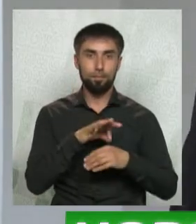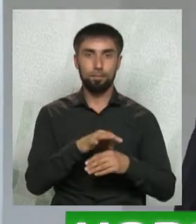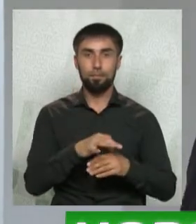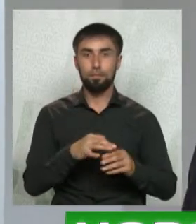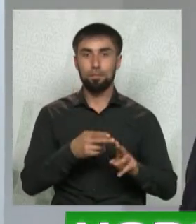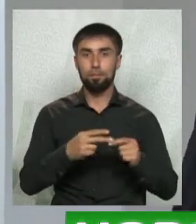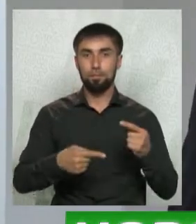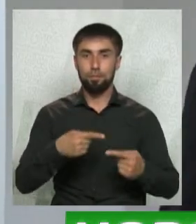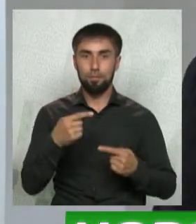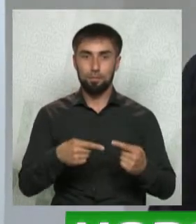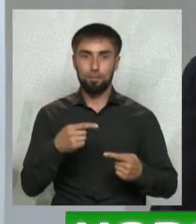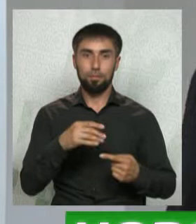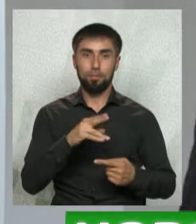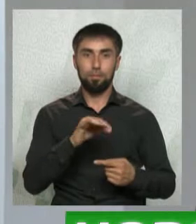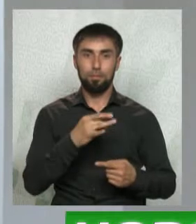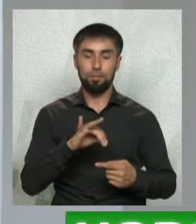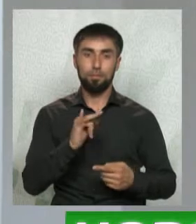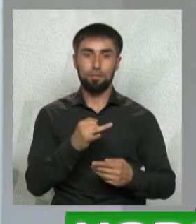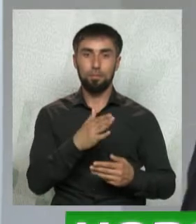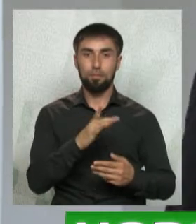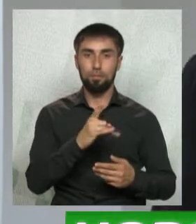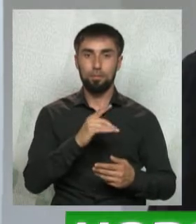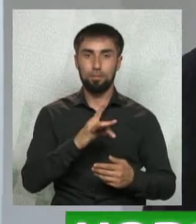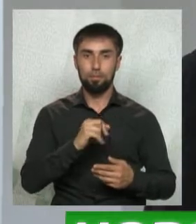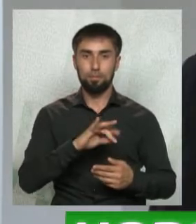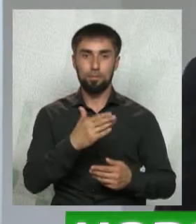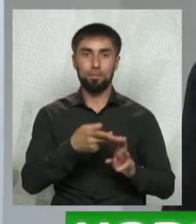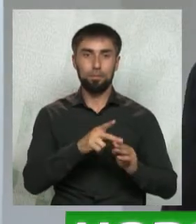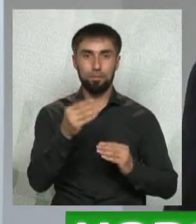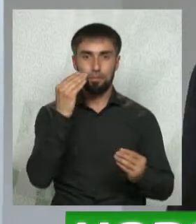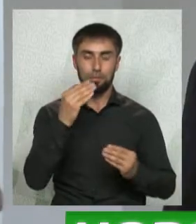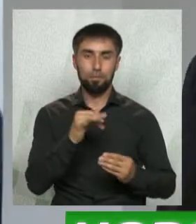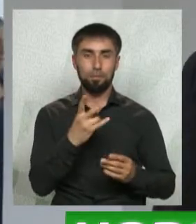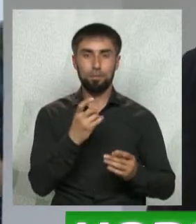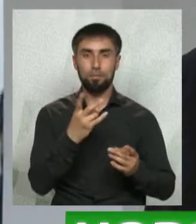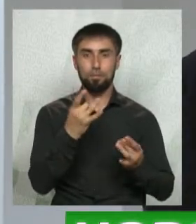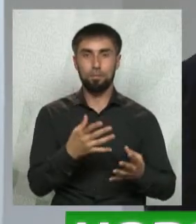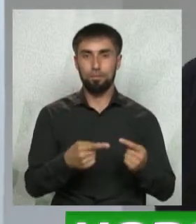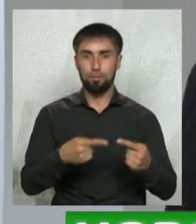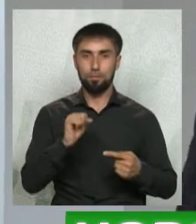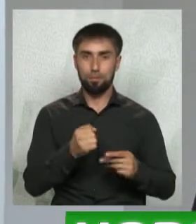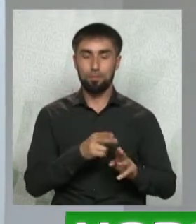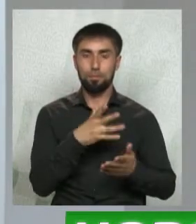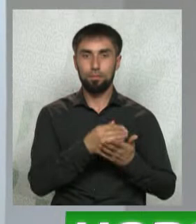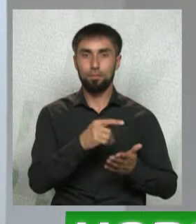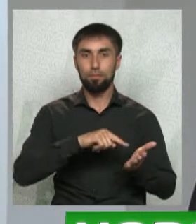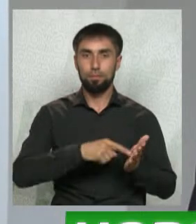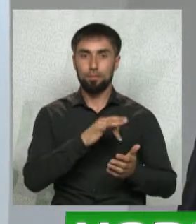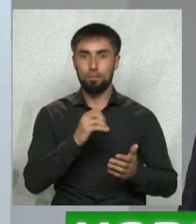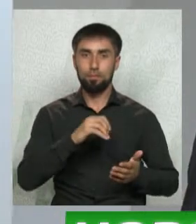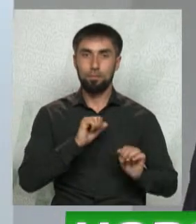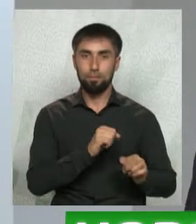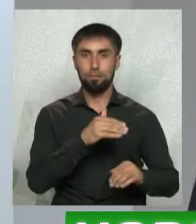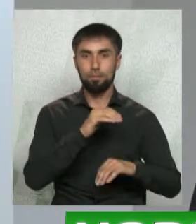дискуссию, научить выражать свое мнение аргументированно, то есть не просто спорить, а отстаивать свою точку зрения, приводя